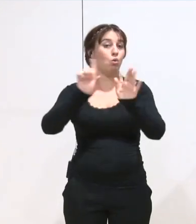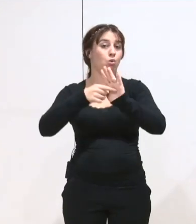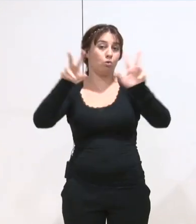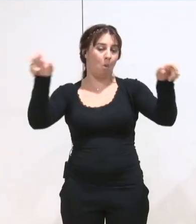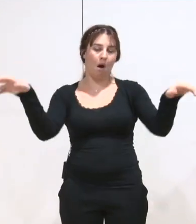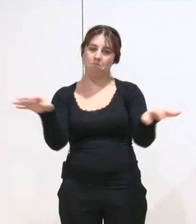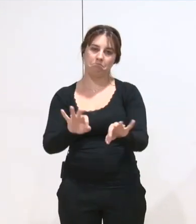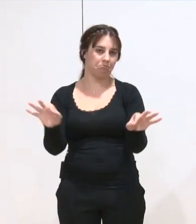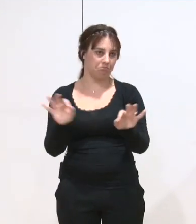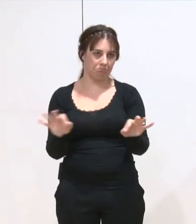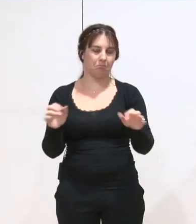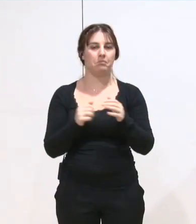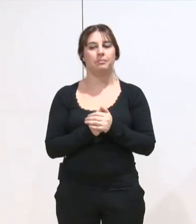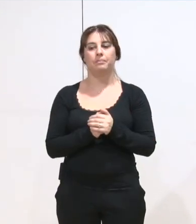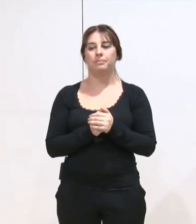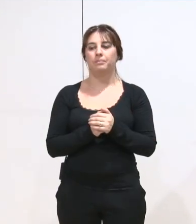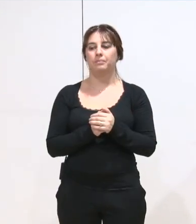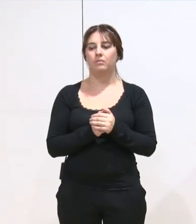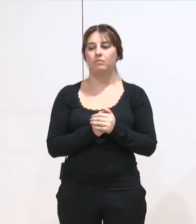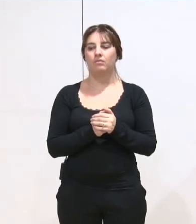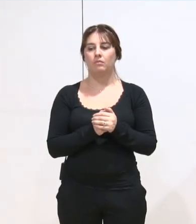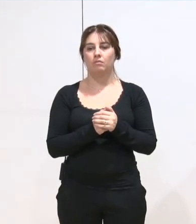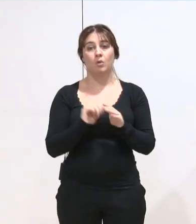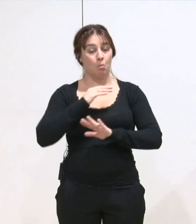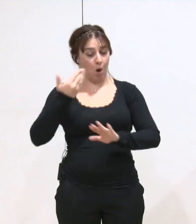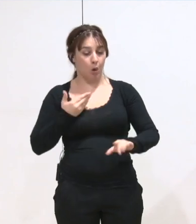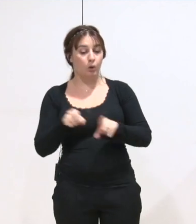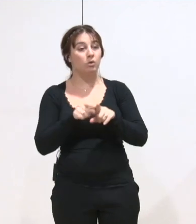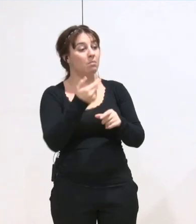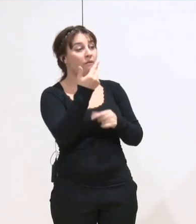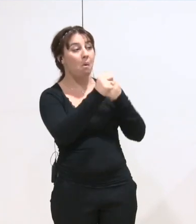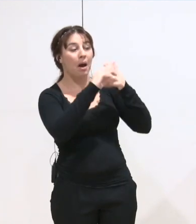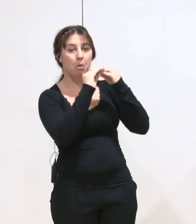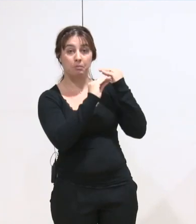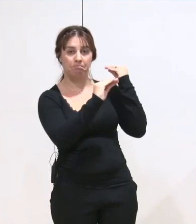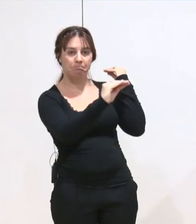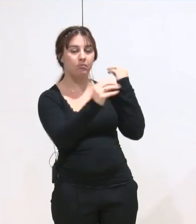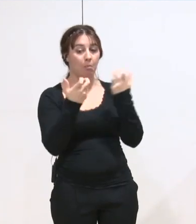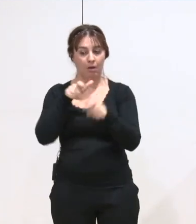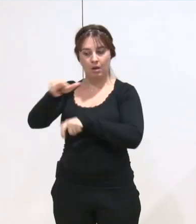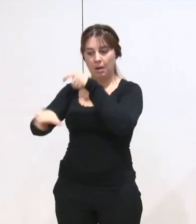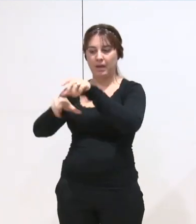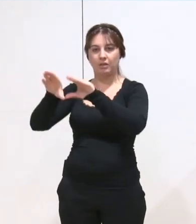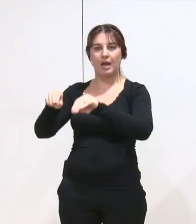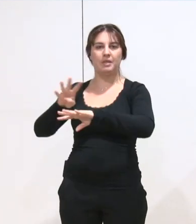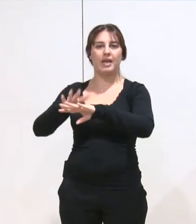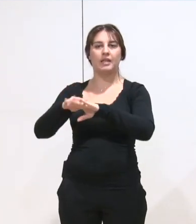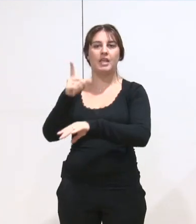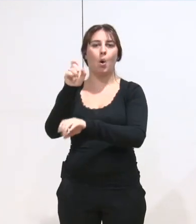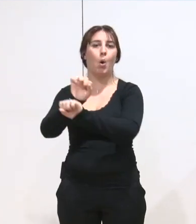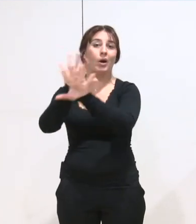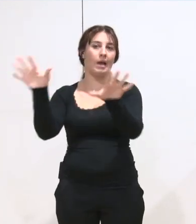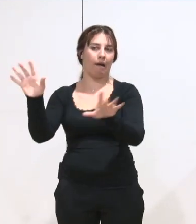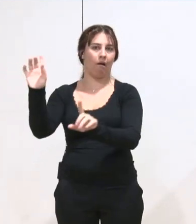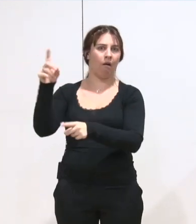Vous avez pourtant reçu comme moi, bien que vous ne l'ayez pas jusqu'ici honoré d'une réponse, les appels à l'aide, par exemple, des habitants des Eaux-Claires,